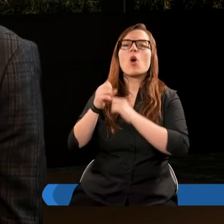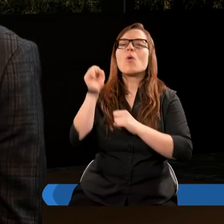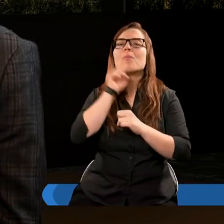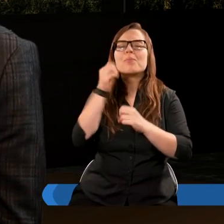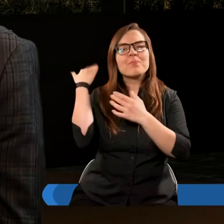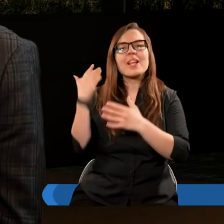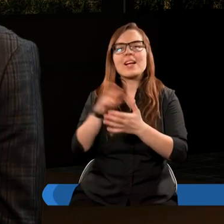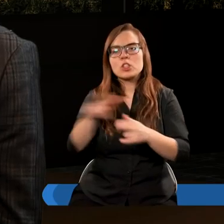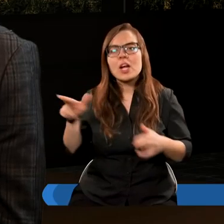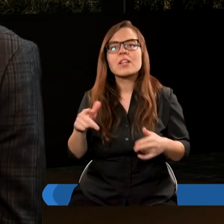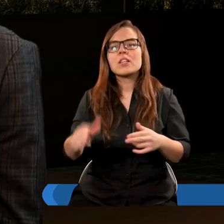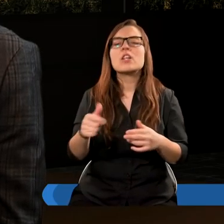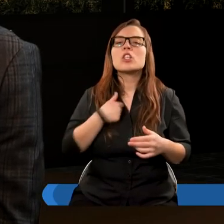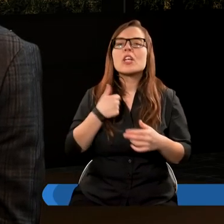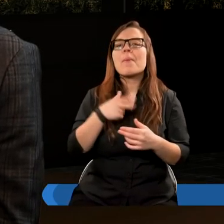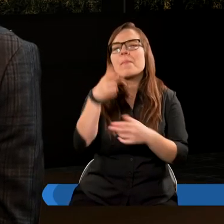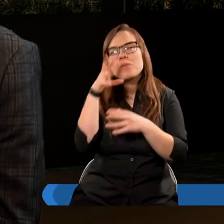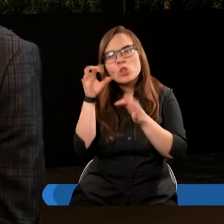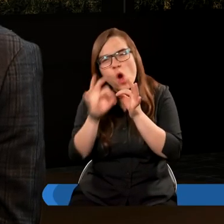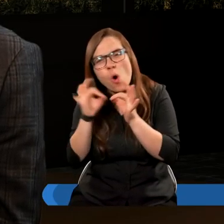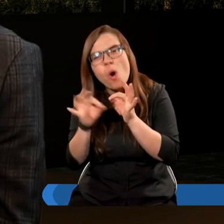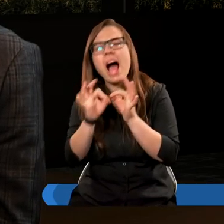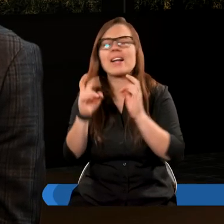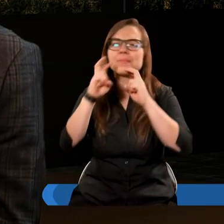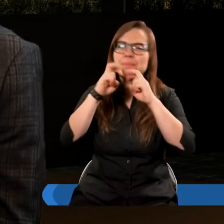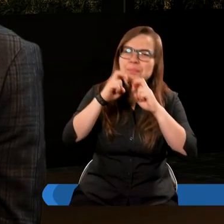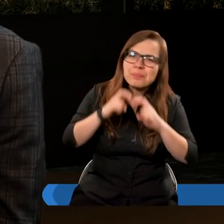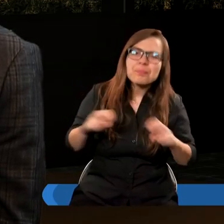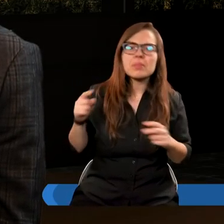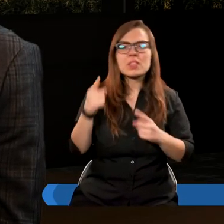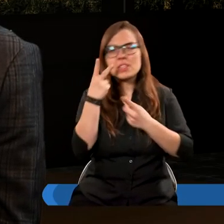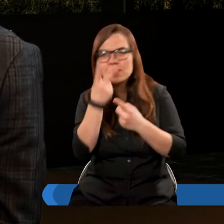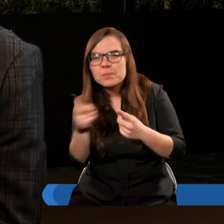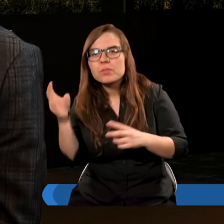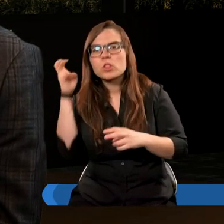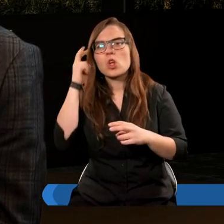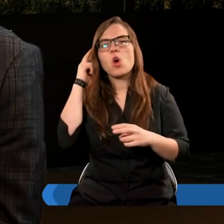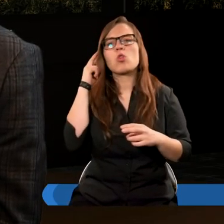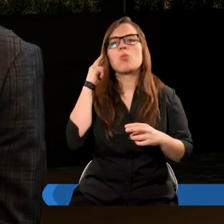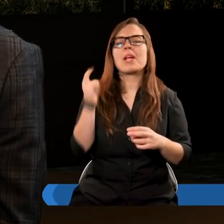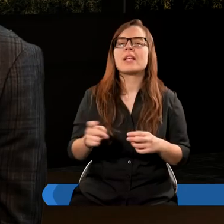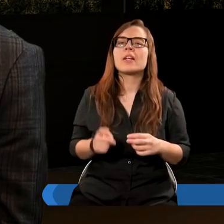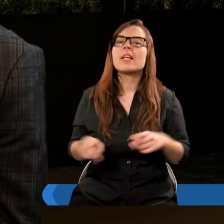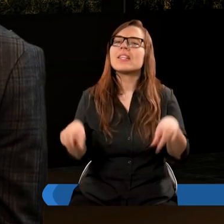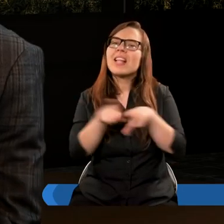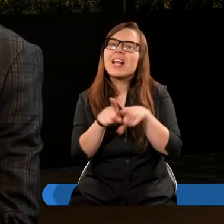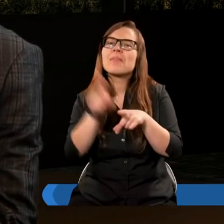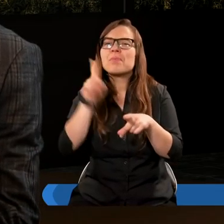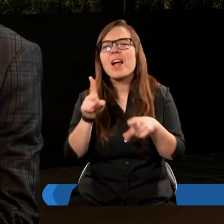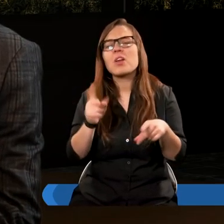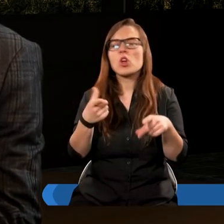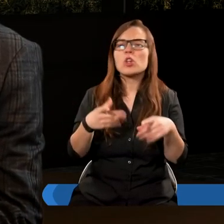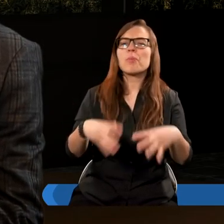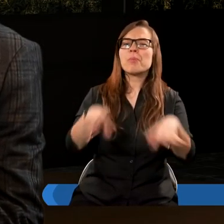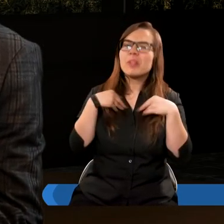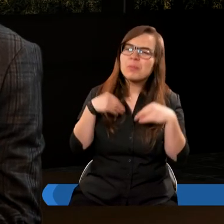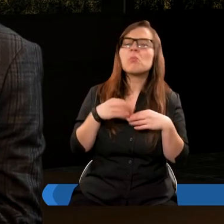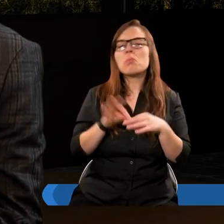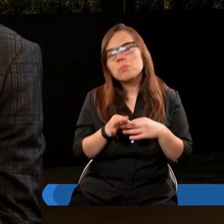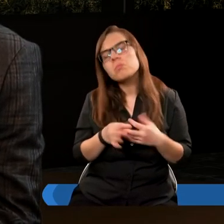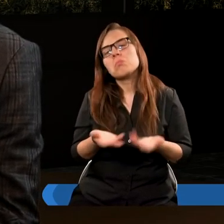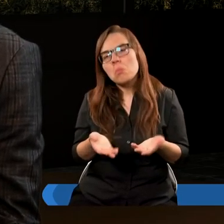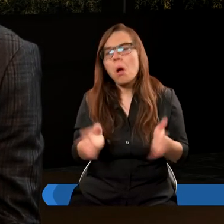czasami potrzebujemy pewne rzeczy odświeżyć, ale z drugiej strony też jest tak, że czasami przyjmujemy tak, że pewna